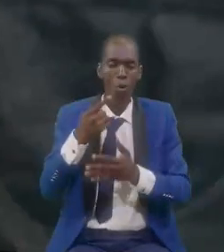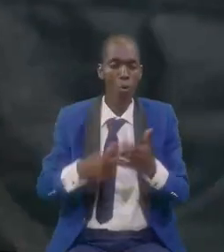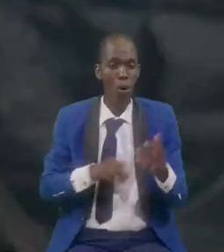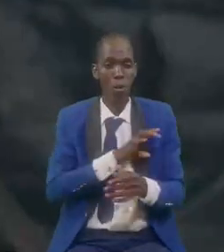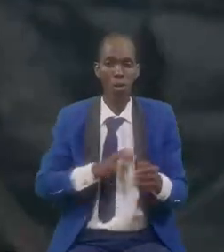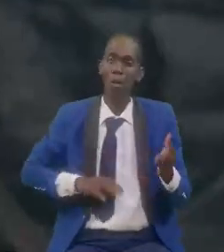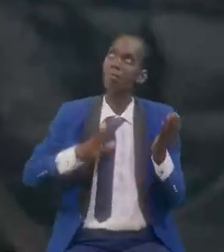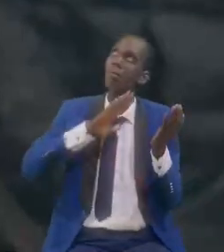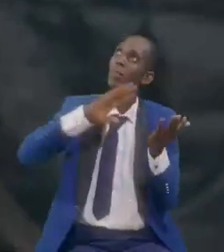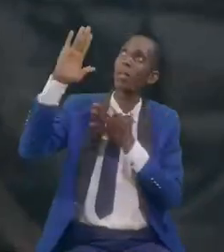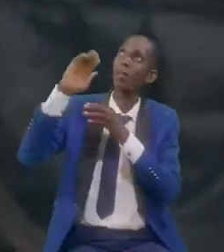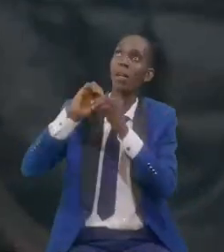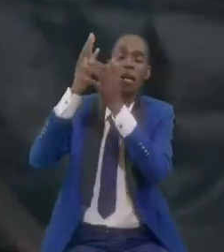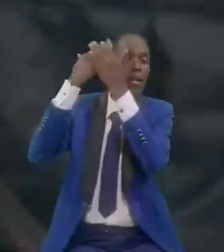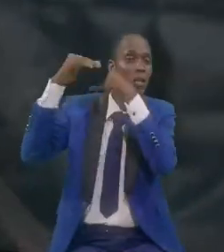donné au ciel